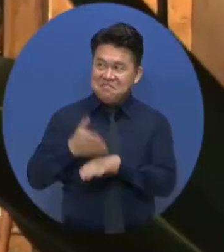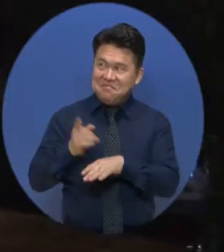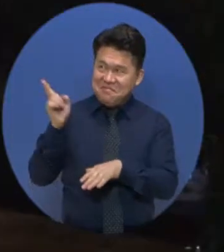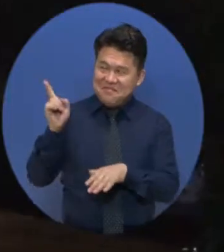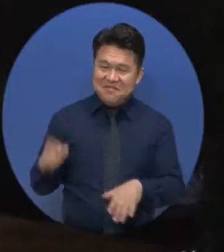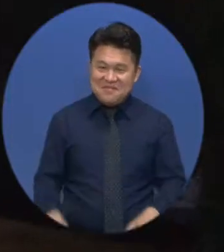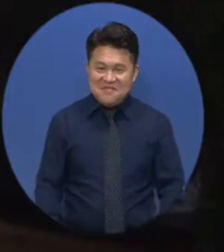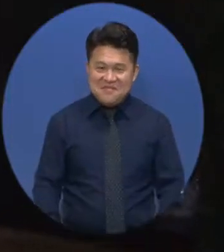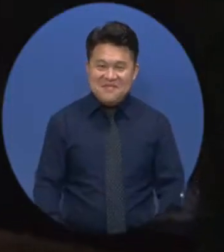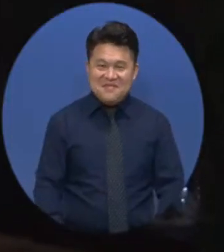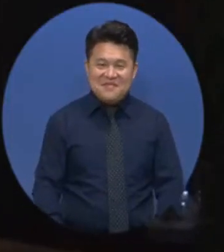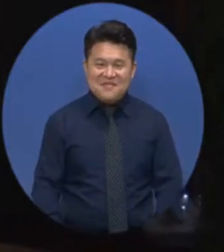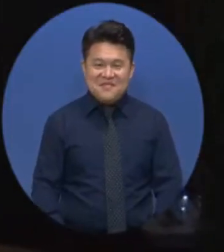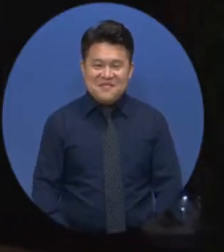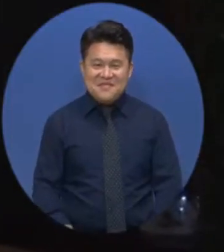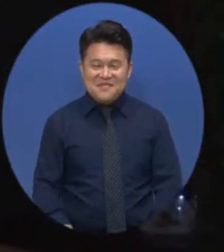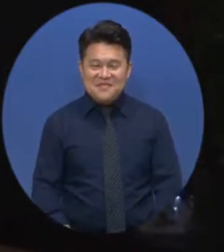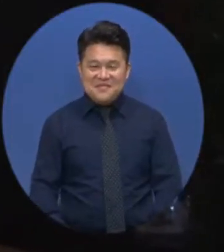감사합니다.